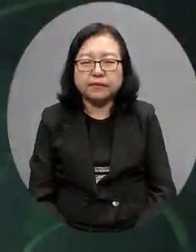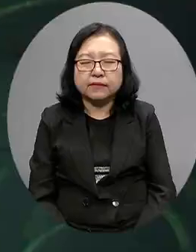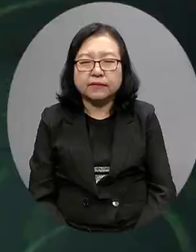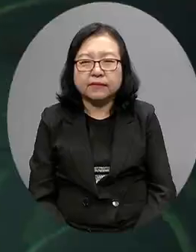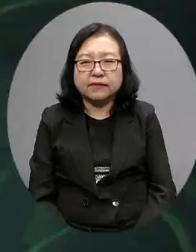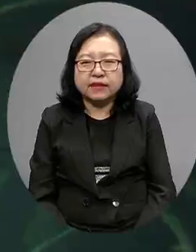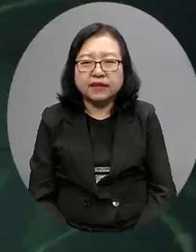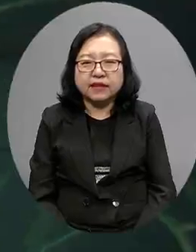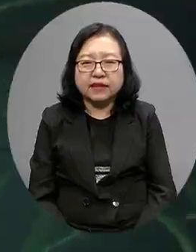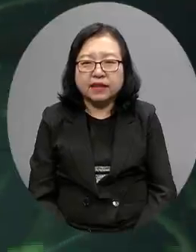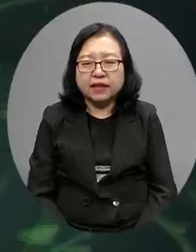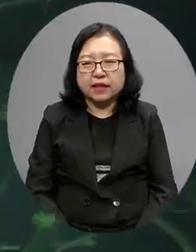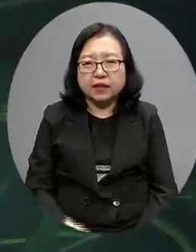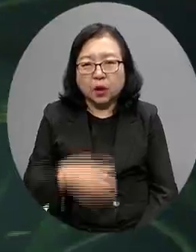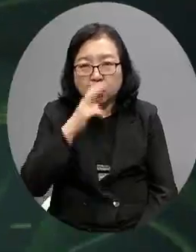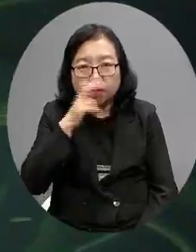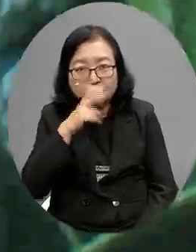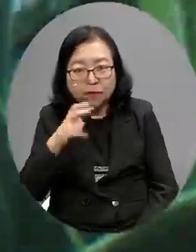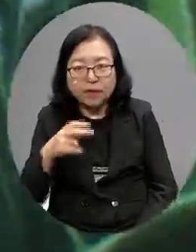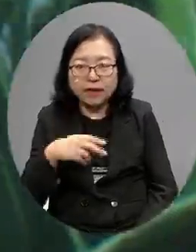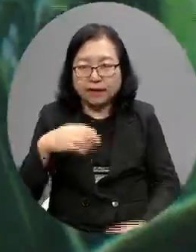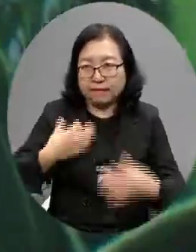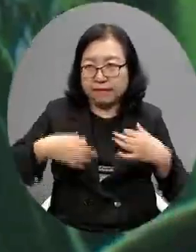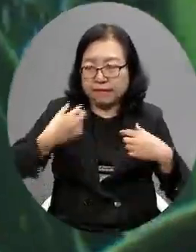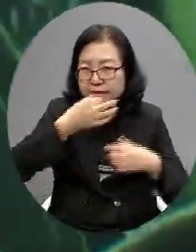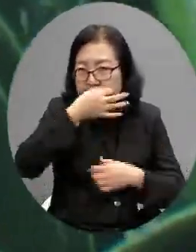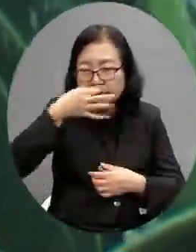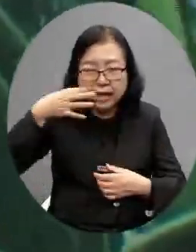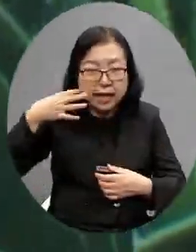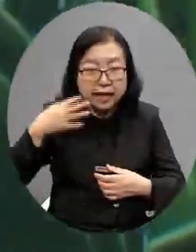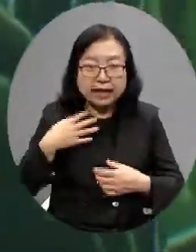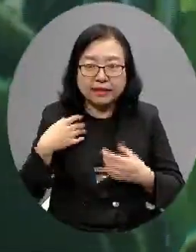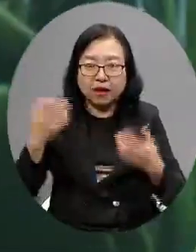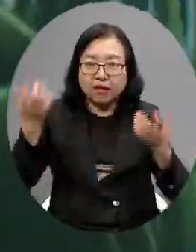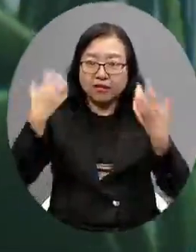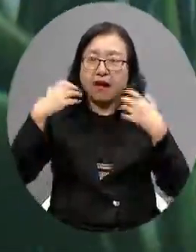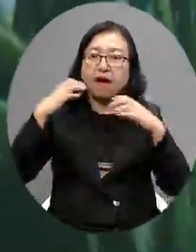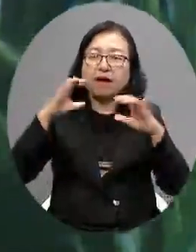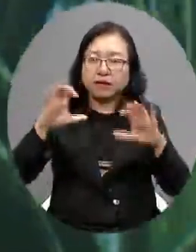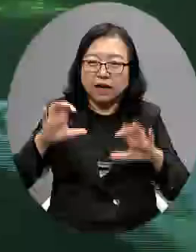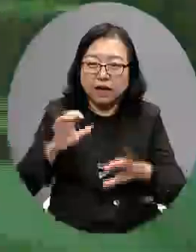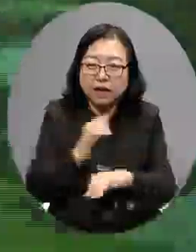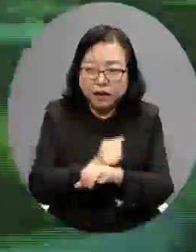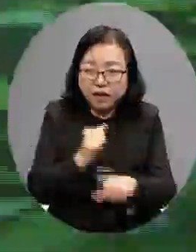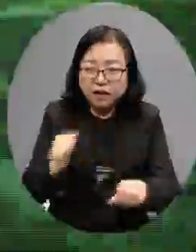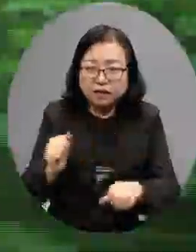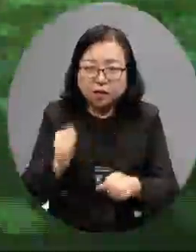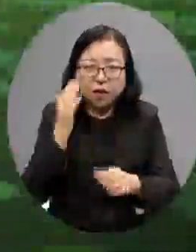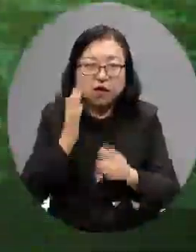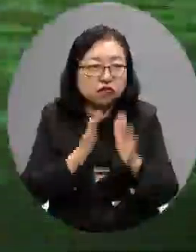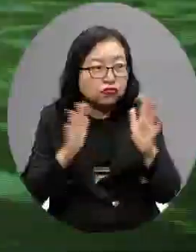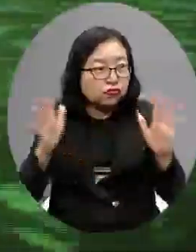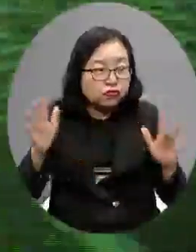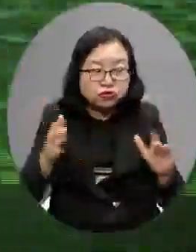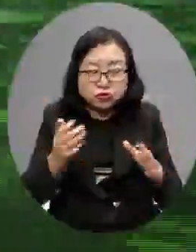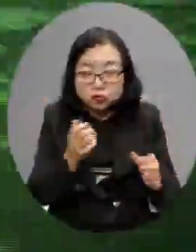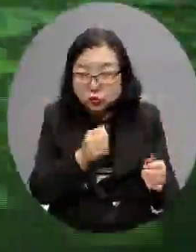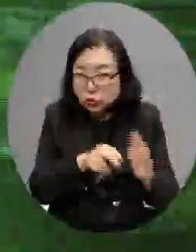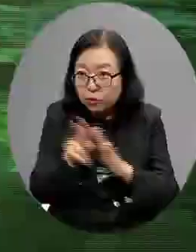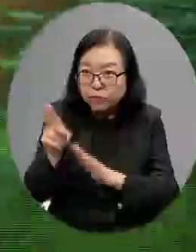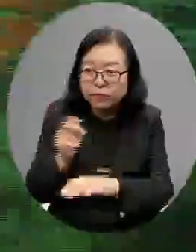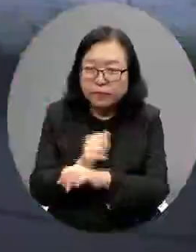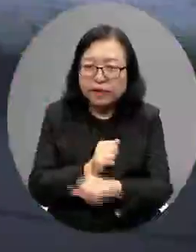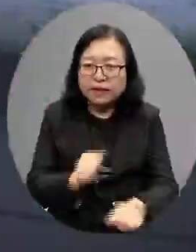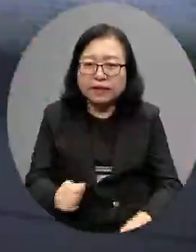흥겨운 리듬에 맞춰 정에 나타난 사자 이내 꼬리를 감추고 정글속으로 사라집니다 제즈